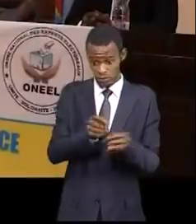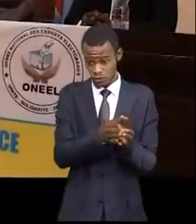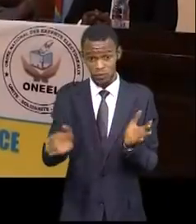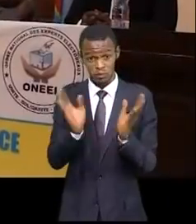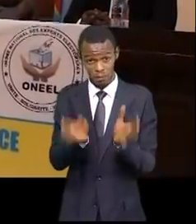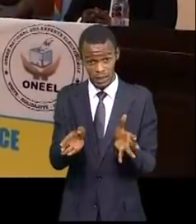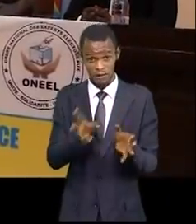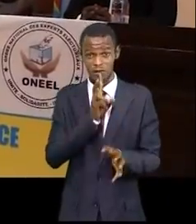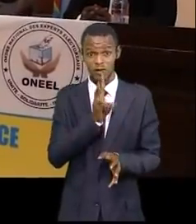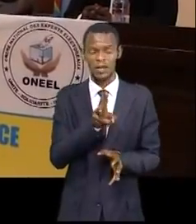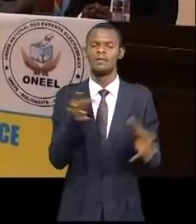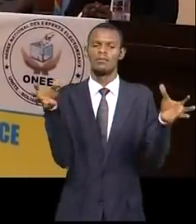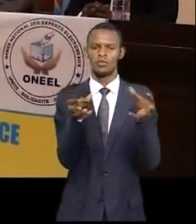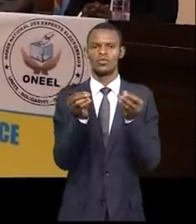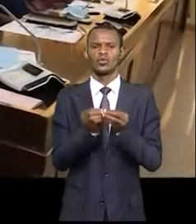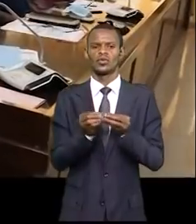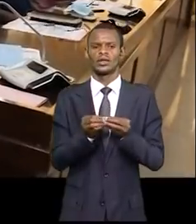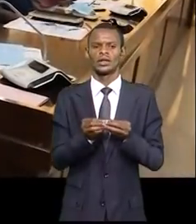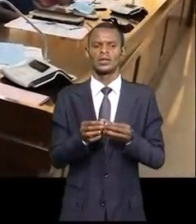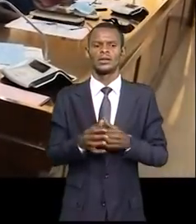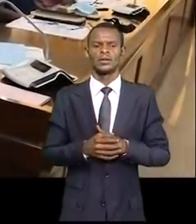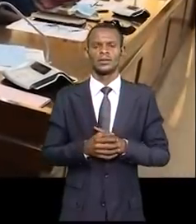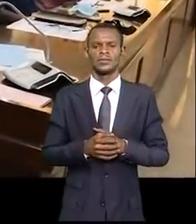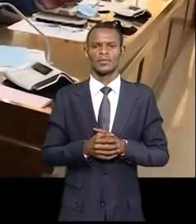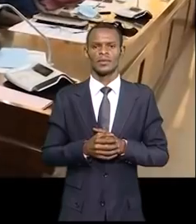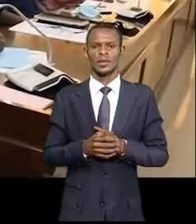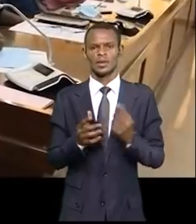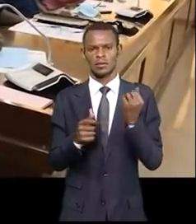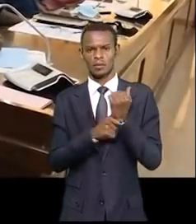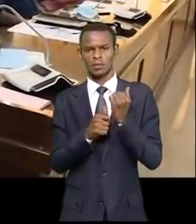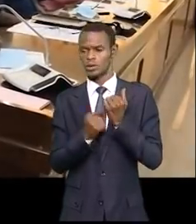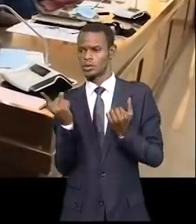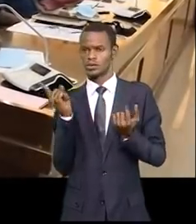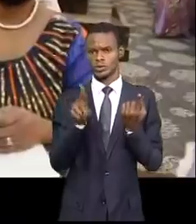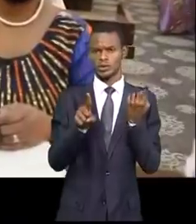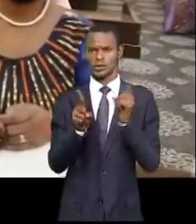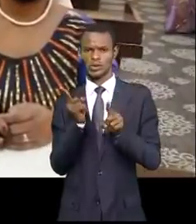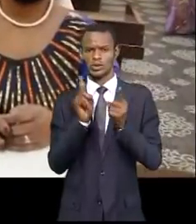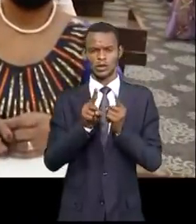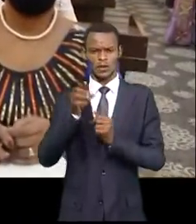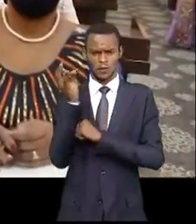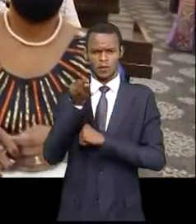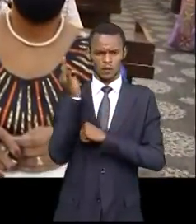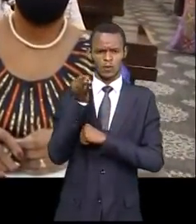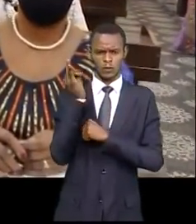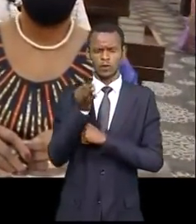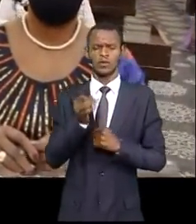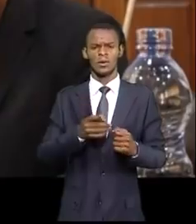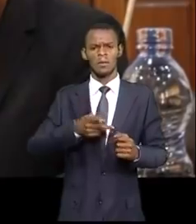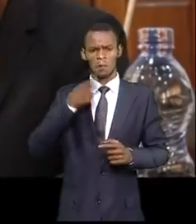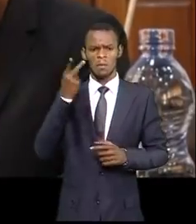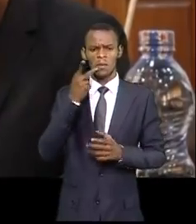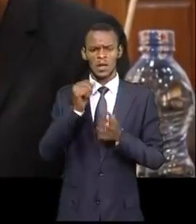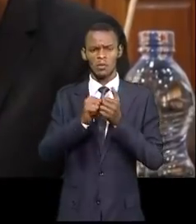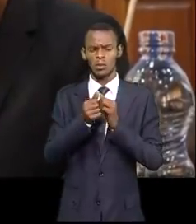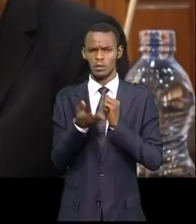et à bien d'autres que le participant et les orateurs assembler ses 30 mars au centre interdiocésain de la saint-co ans tentait de répondre le